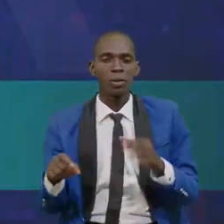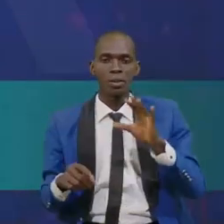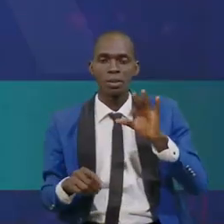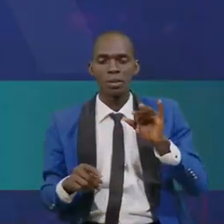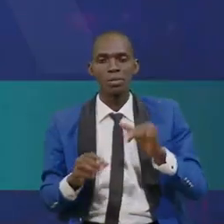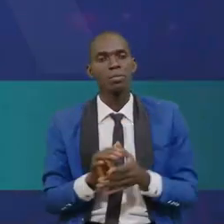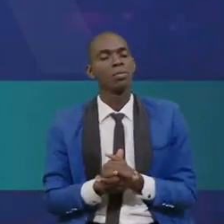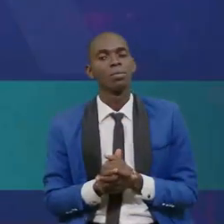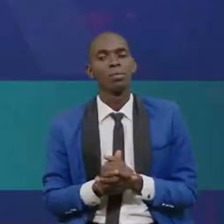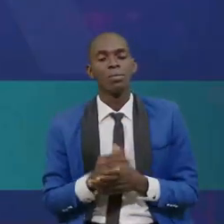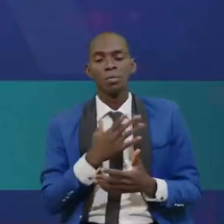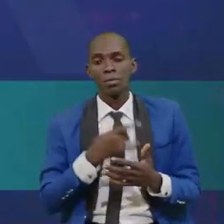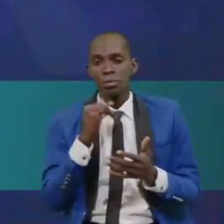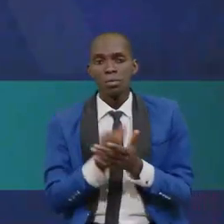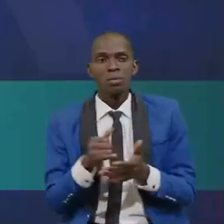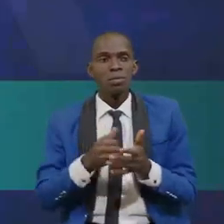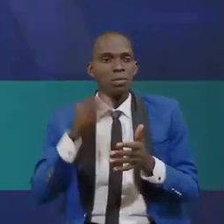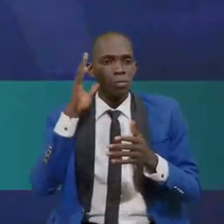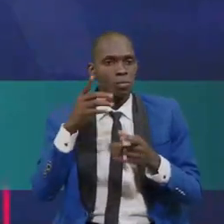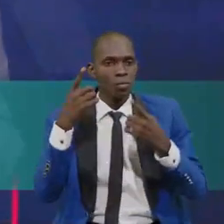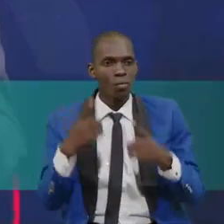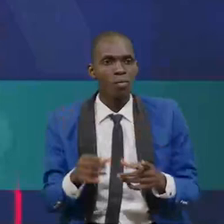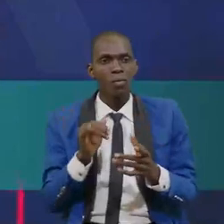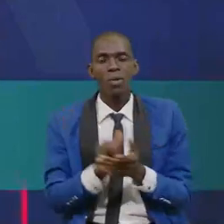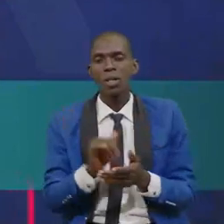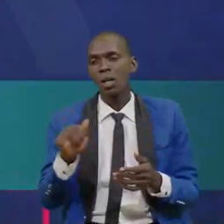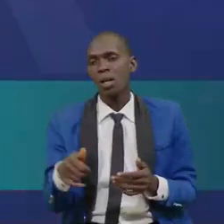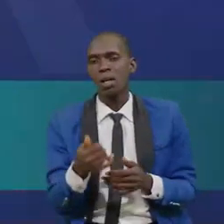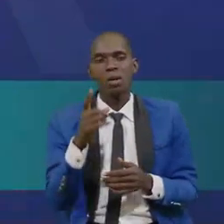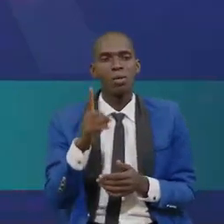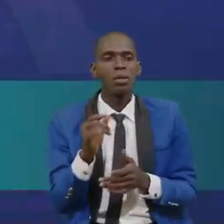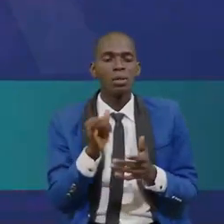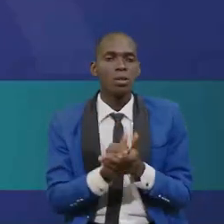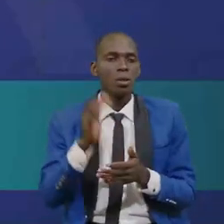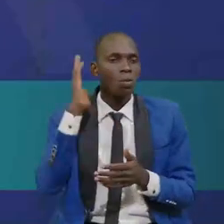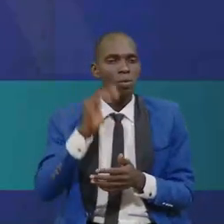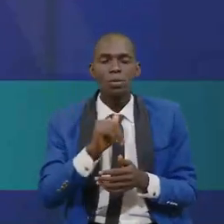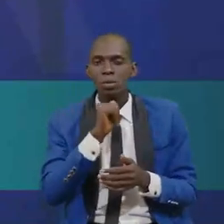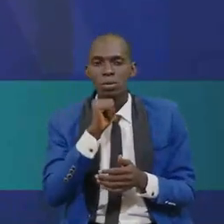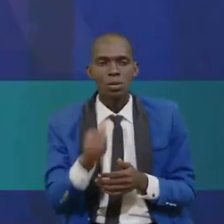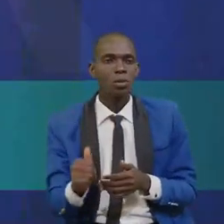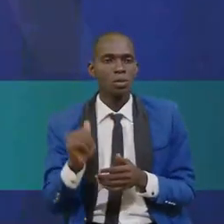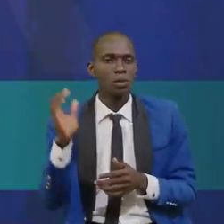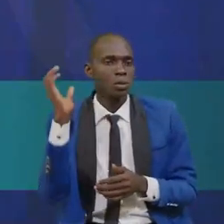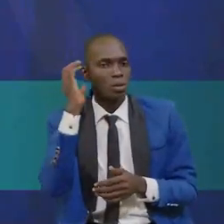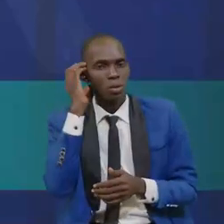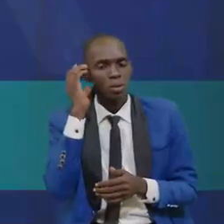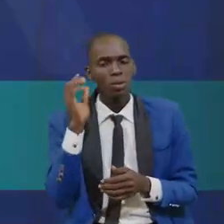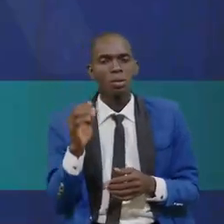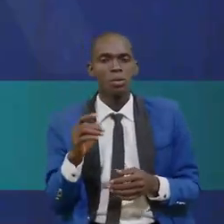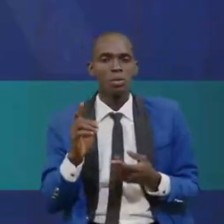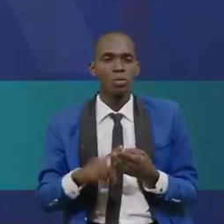Verset 19 dit, « Et si quelqu'un n'écoute pas mes paroles, qu'il dira en mon